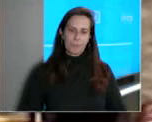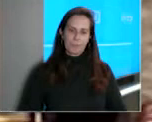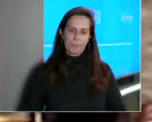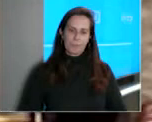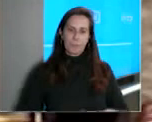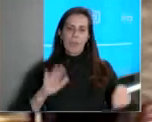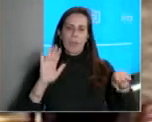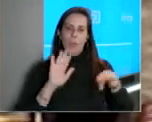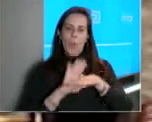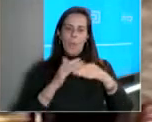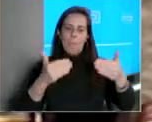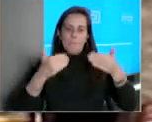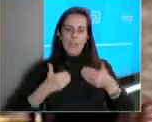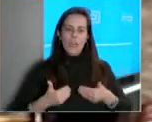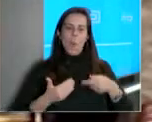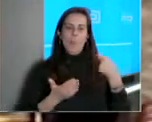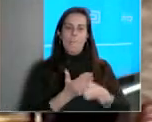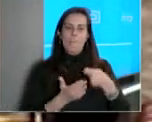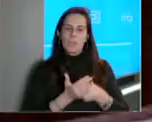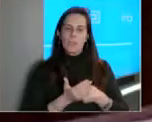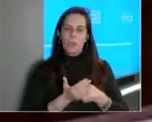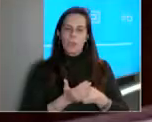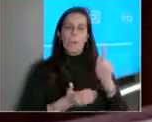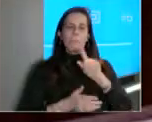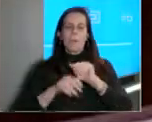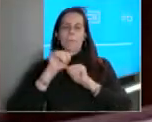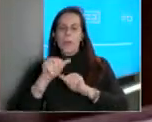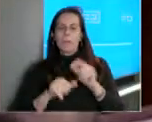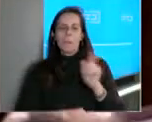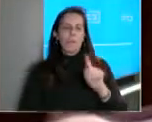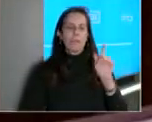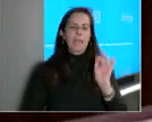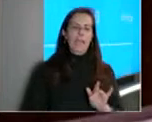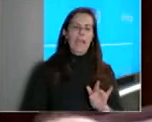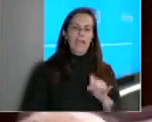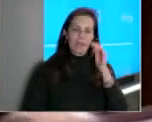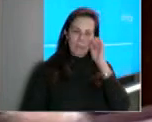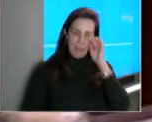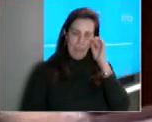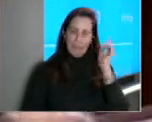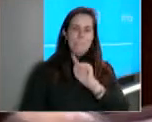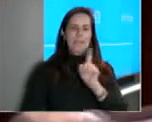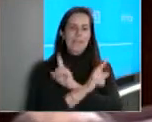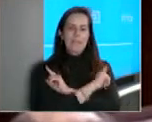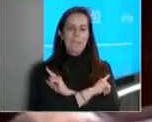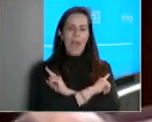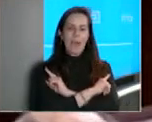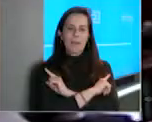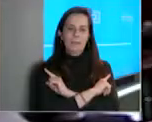2005. חוק פינוי פיצוי בקריאה שלישית, מי בעד, מי נגד, מי נמנע?